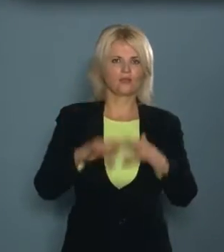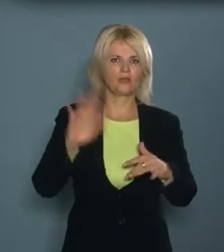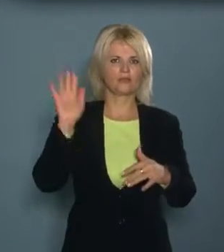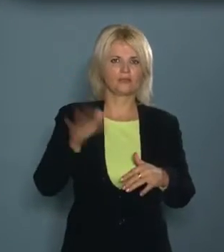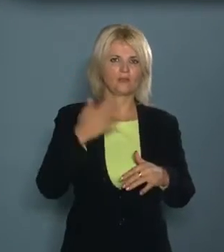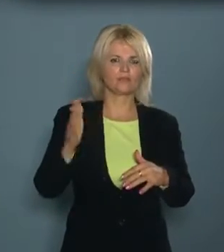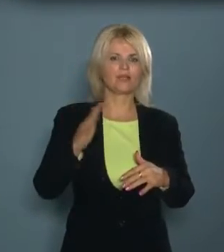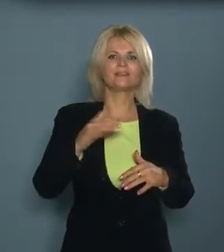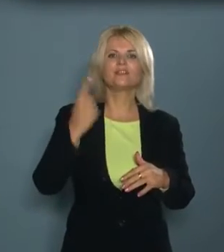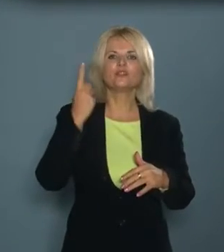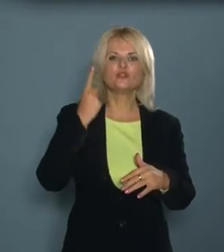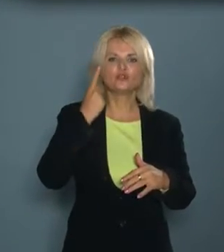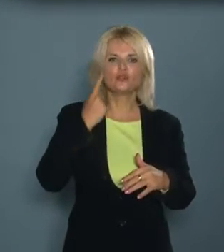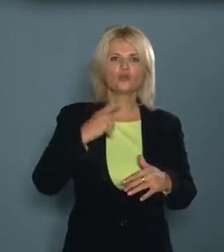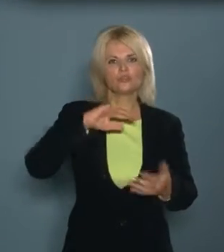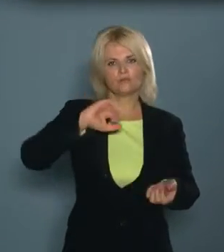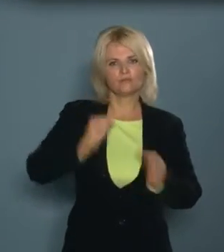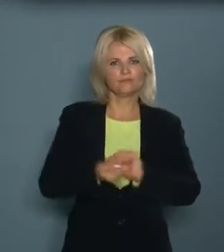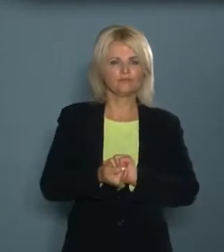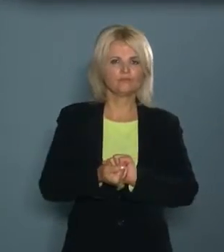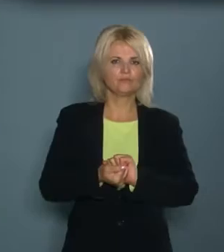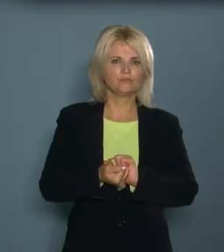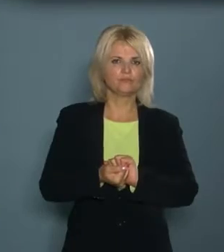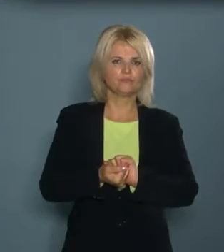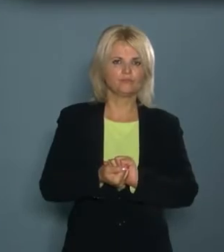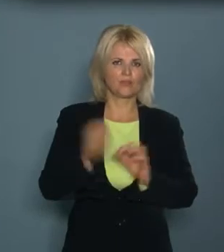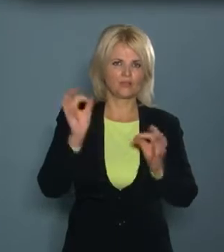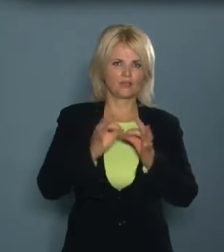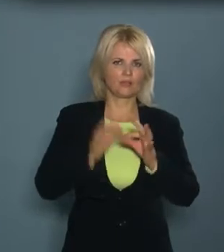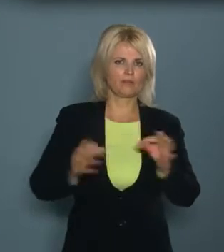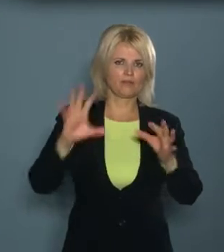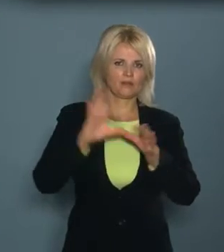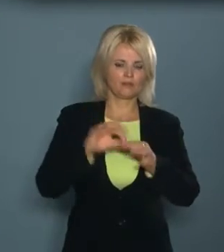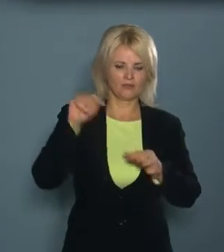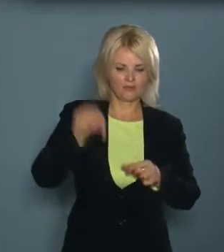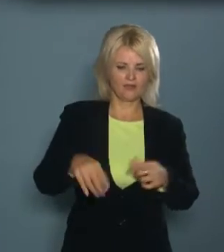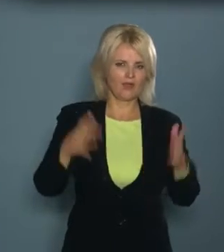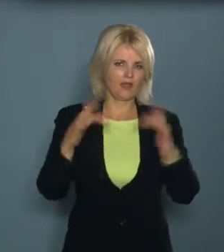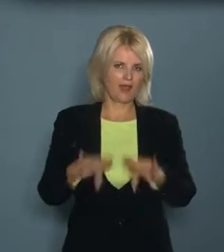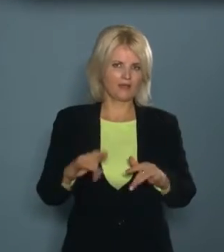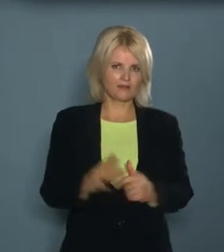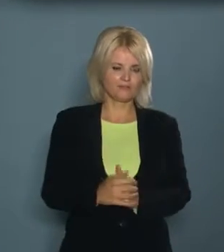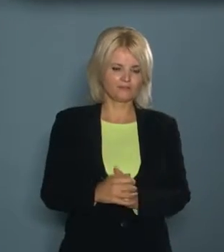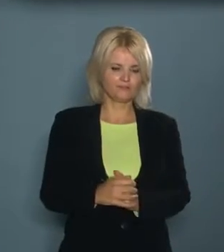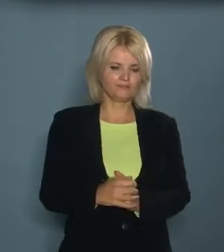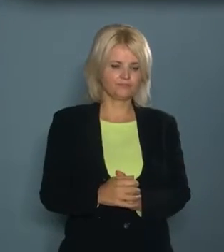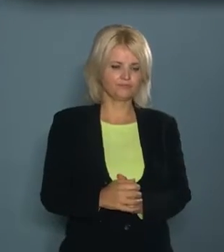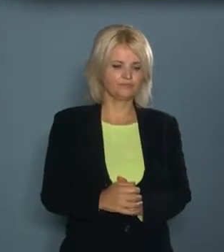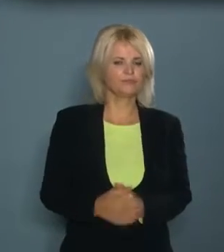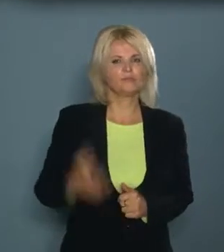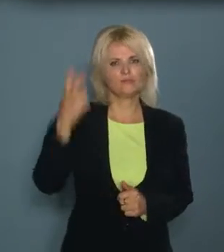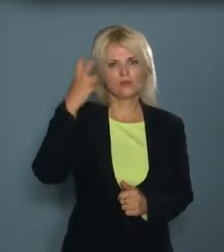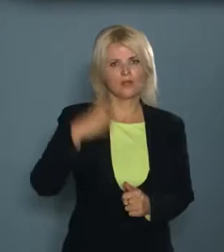Nemzeti sorsfordító, egy csatán vagy ostromon túlmutató események kapcsolódnak e helyszínekhez. Azt